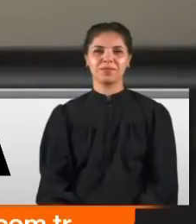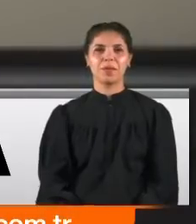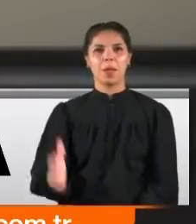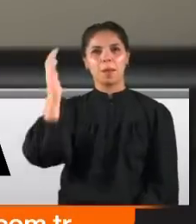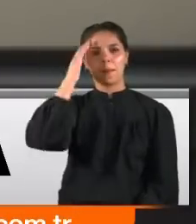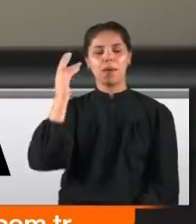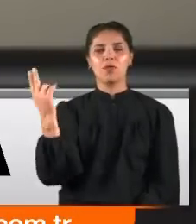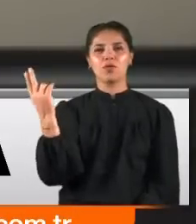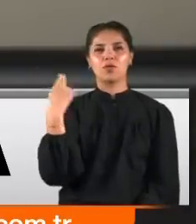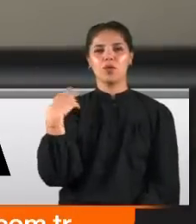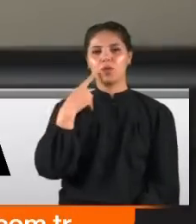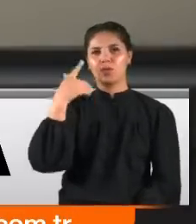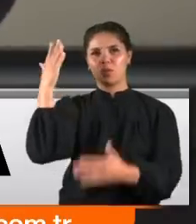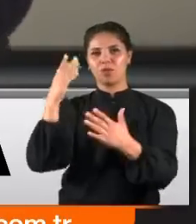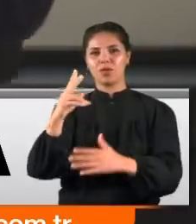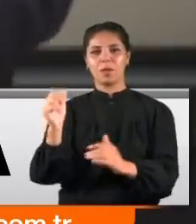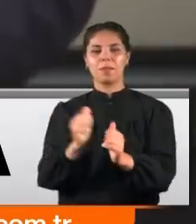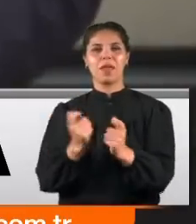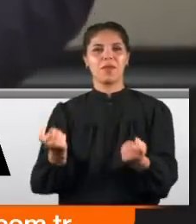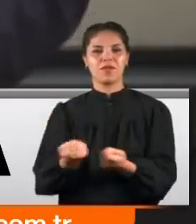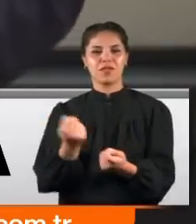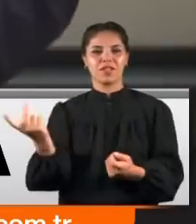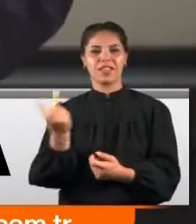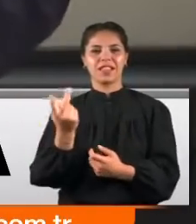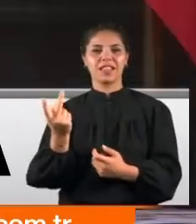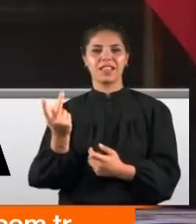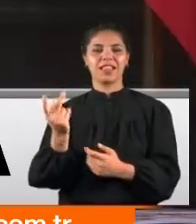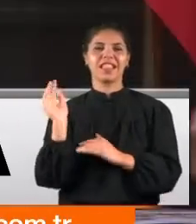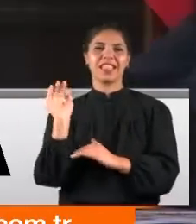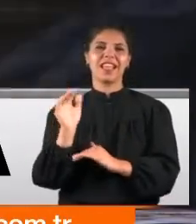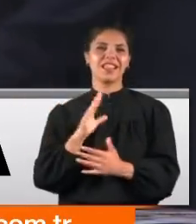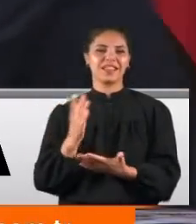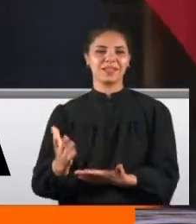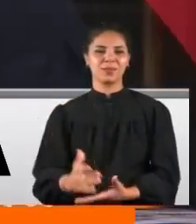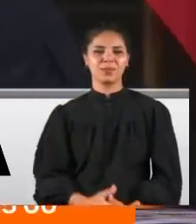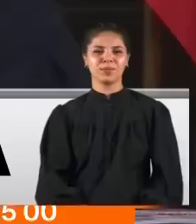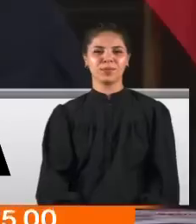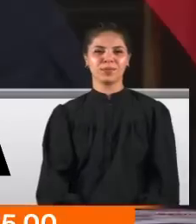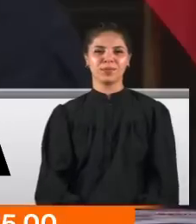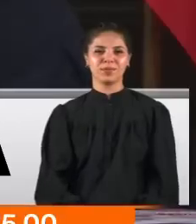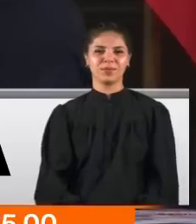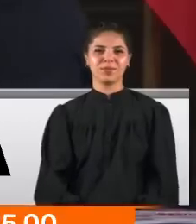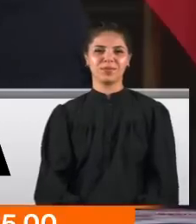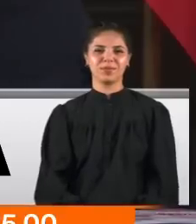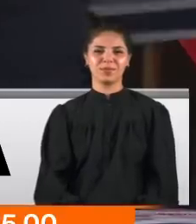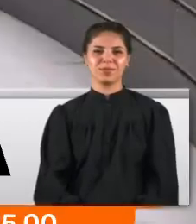Başkomutan Erdoğan, omuz omuza çalıştığı Avsever'i böyle teselli etti. Şimdi kendisi duygulandı, biz de